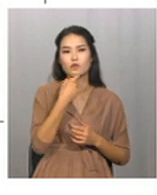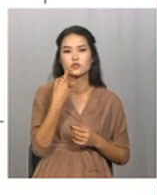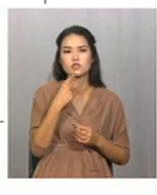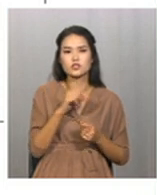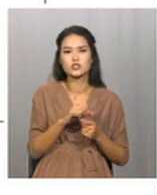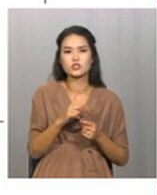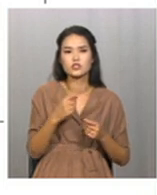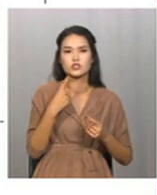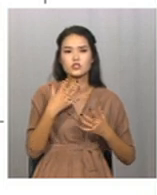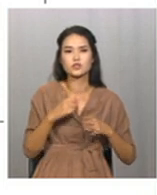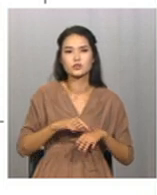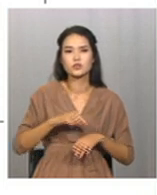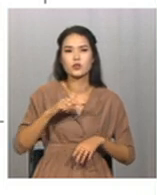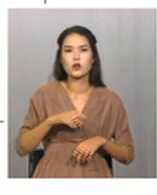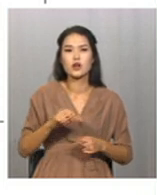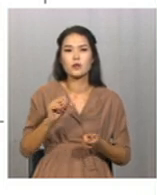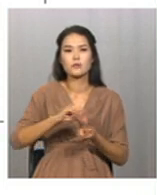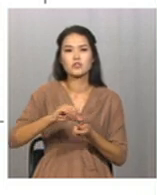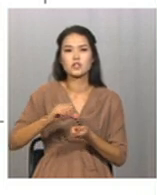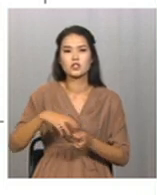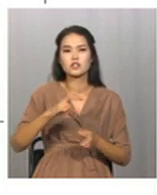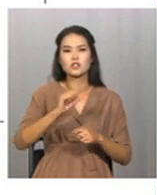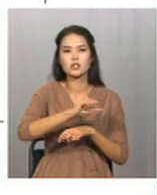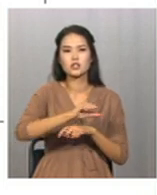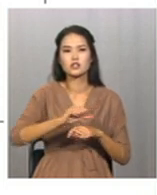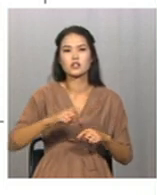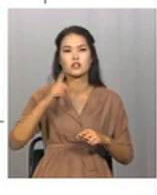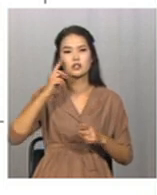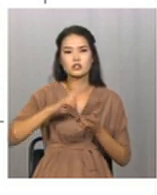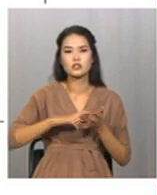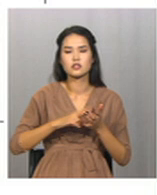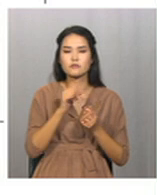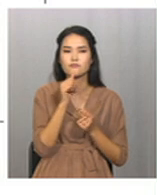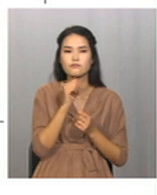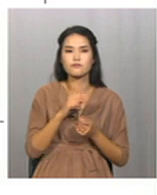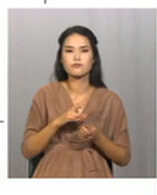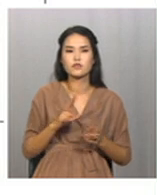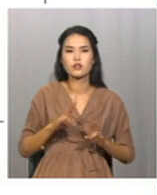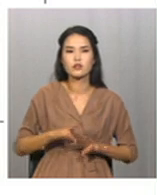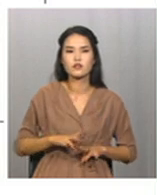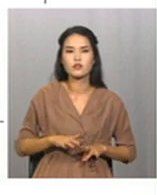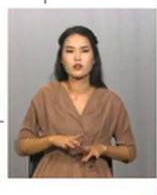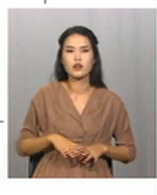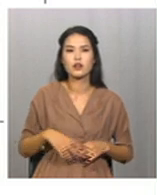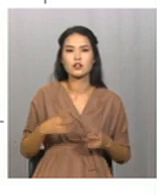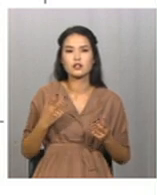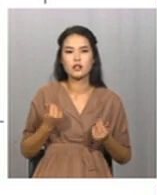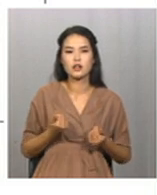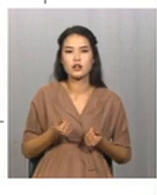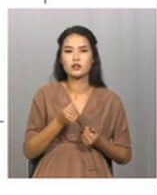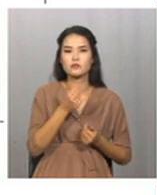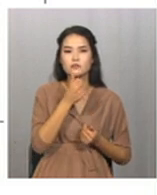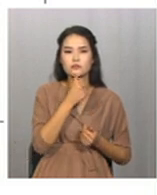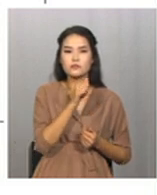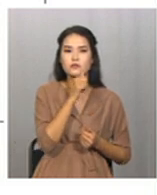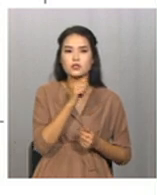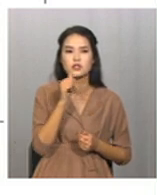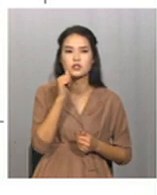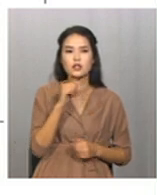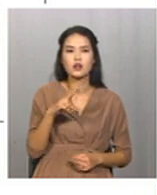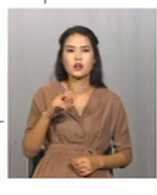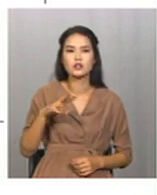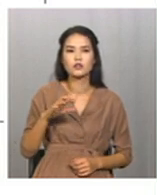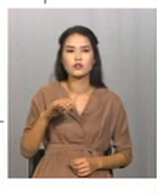острые ощущения. Посещала за границей сомнительные кафе. Даже приняла тайно